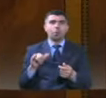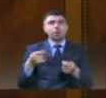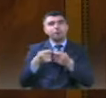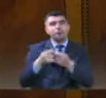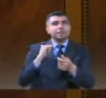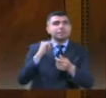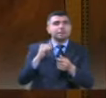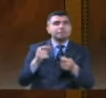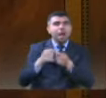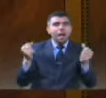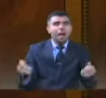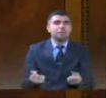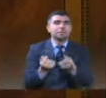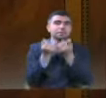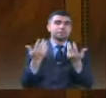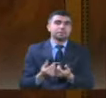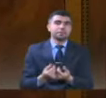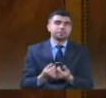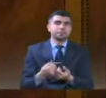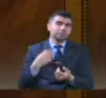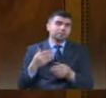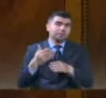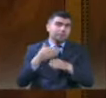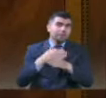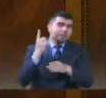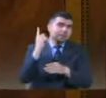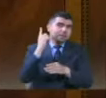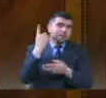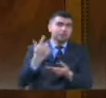فيها المصلحة ديال البلاد. ملي كنسمع باللي